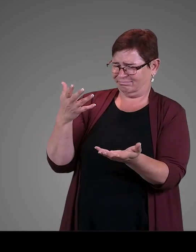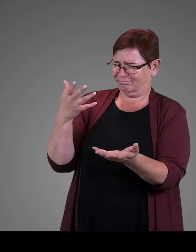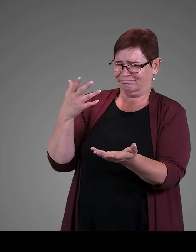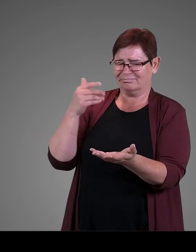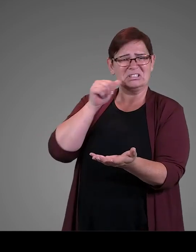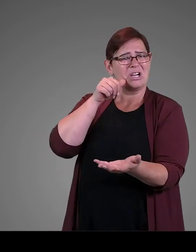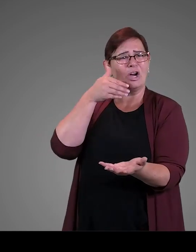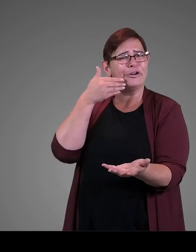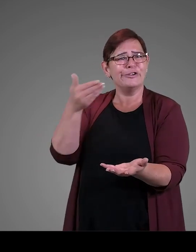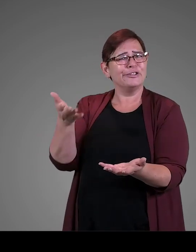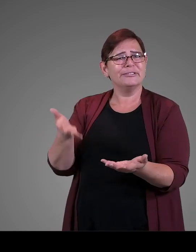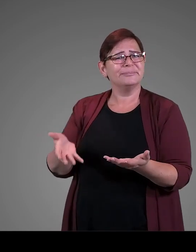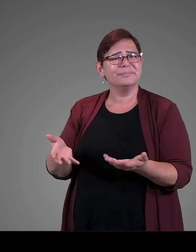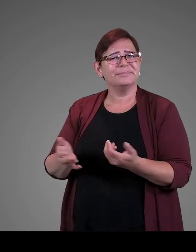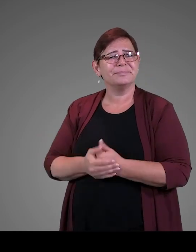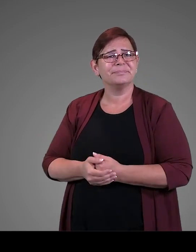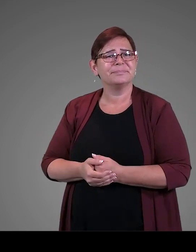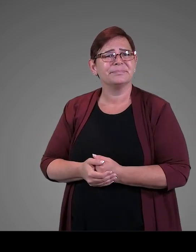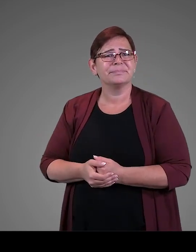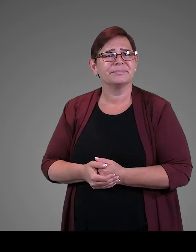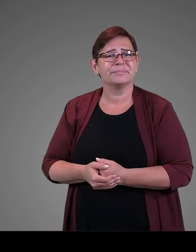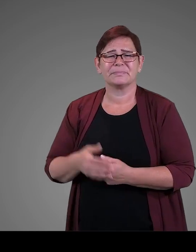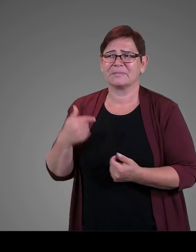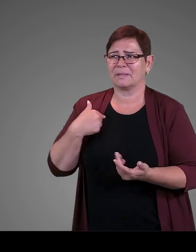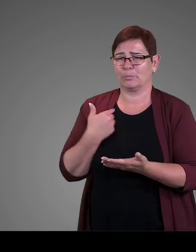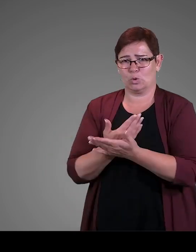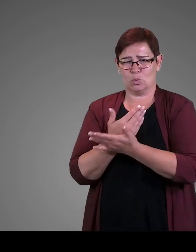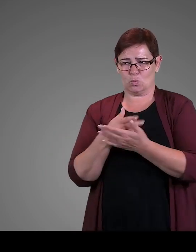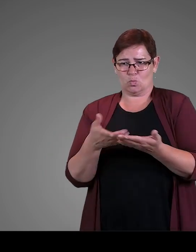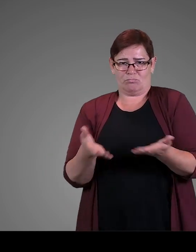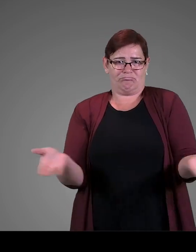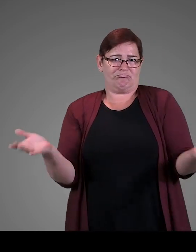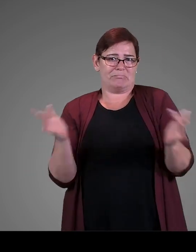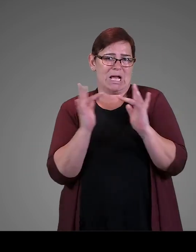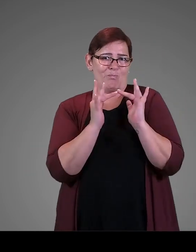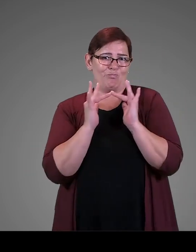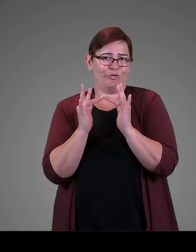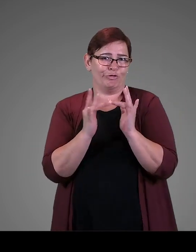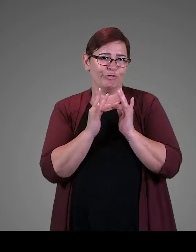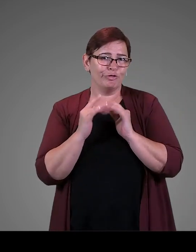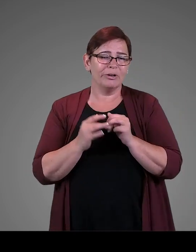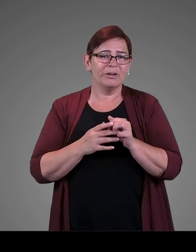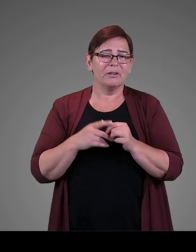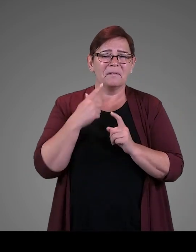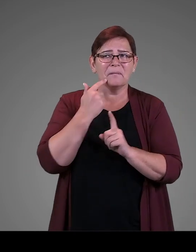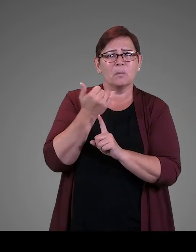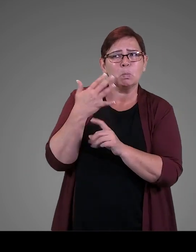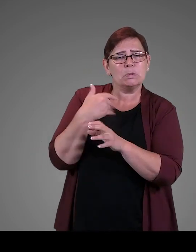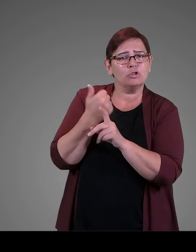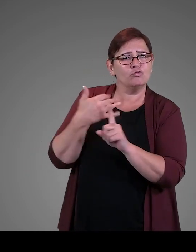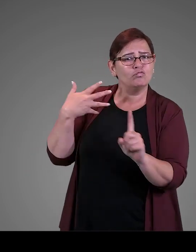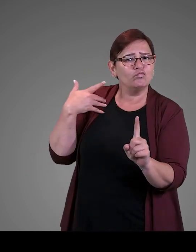Je vais revenir plus sur l'idée de... Bon, je suis nouvelle comme dans le réseau.